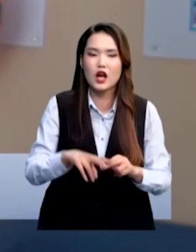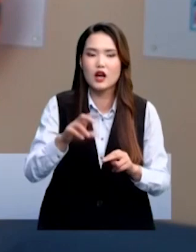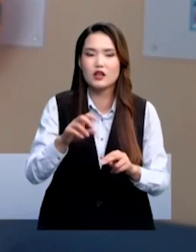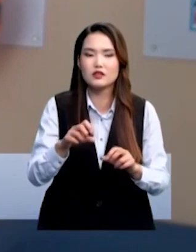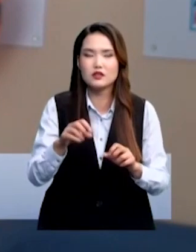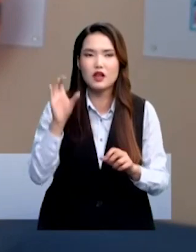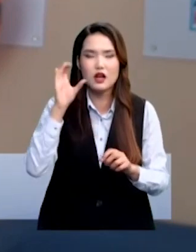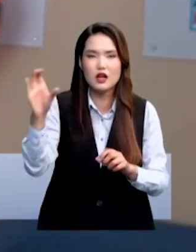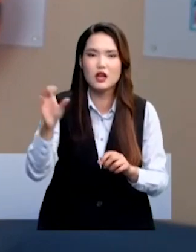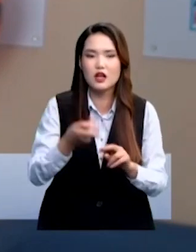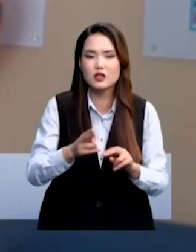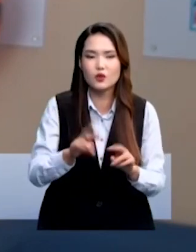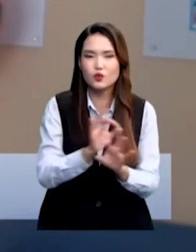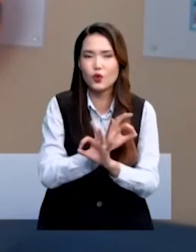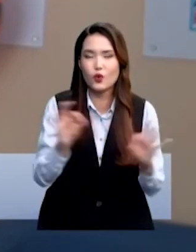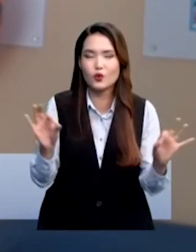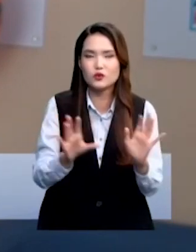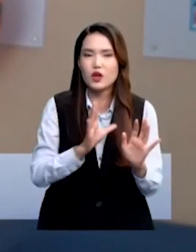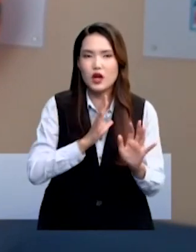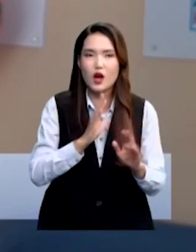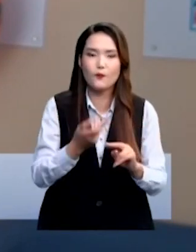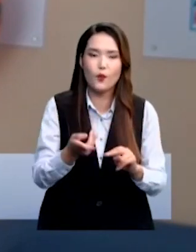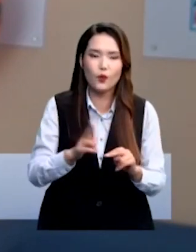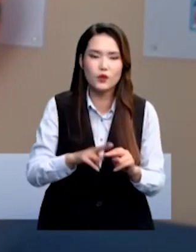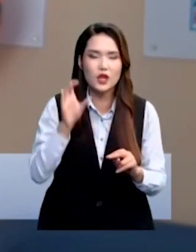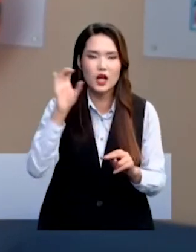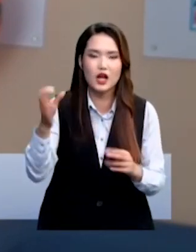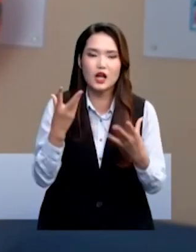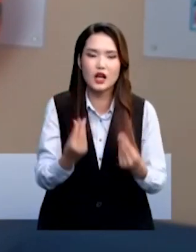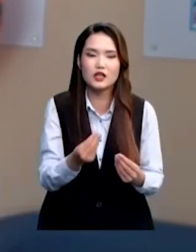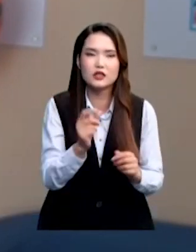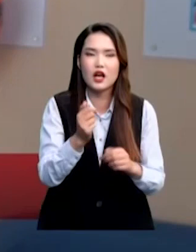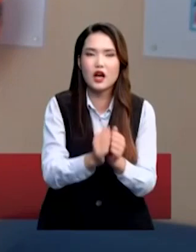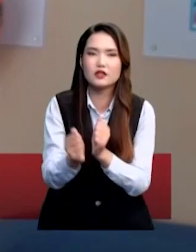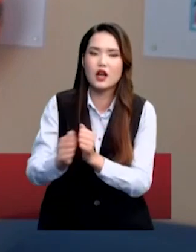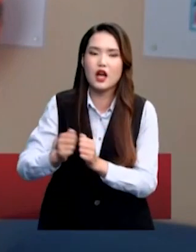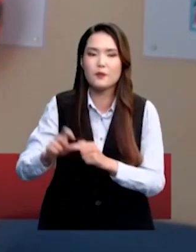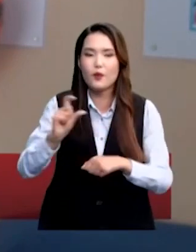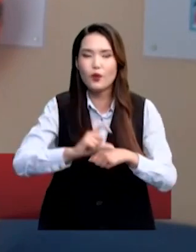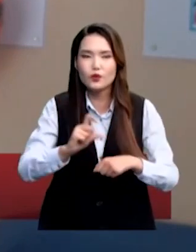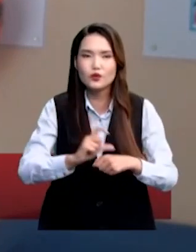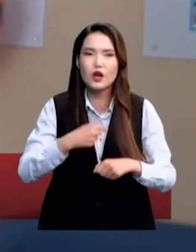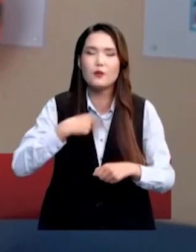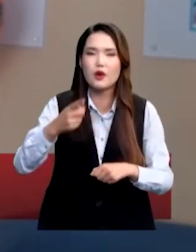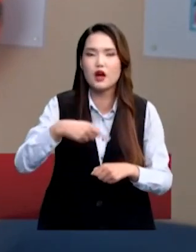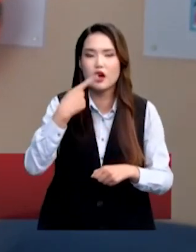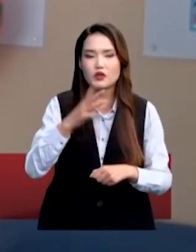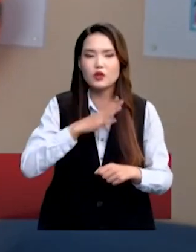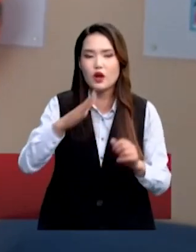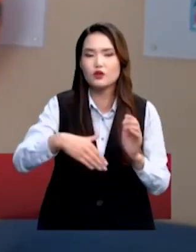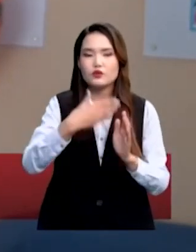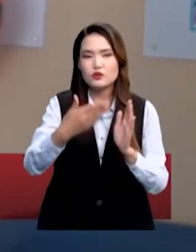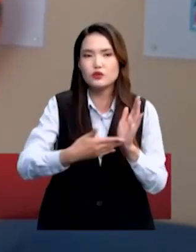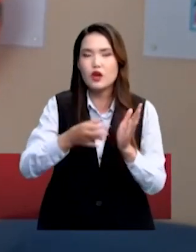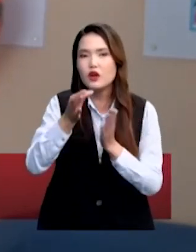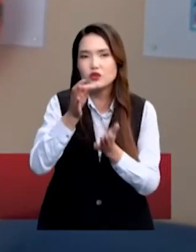есту өте керемет болып тұрады. Оларға естігенде ол әр сөзді, менім сөзімді, менім айтқан сұрақтарыма